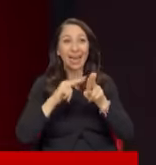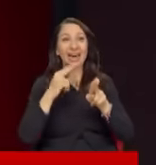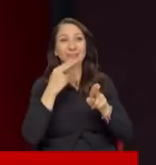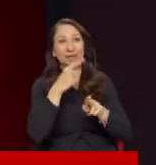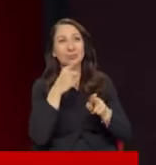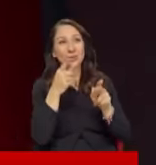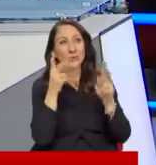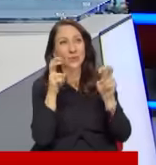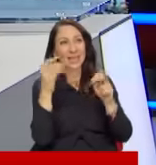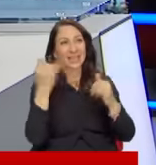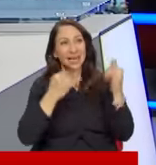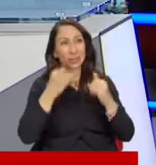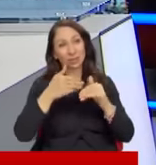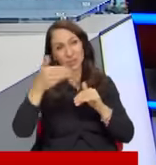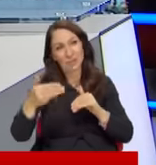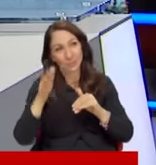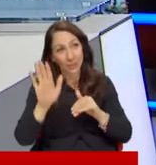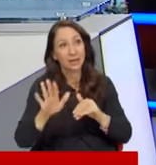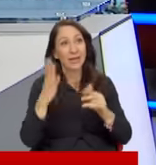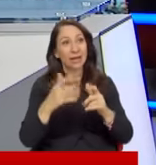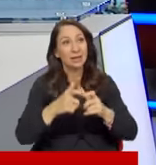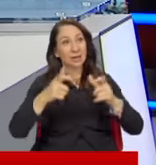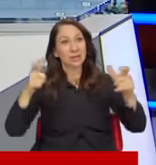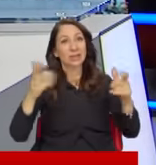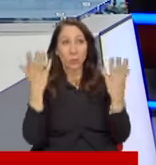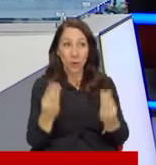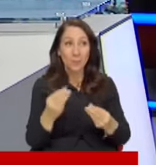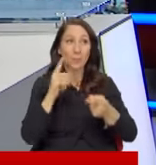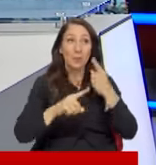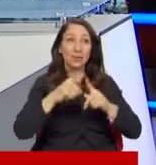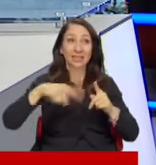Kon tartışma dışı bırakıp daha da ilerletebilirim